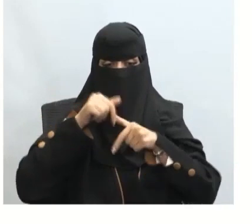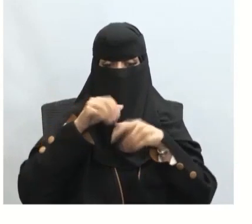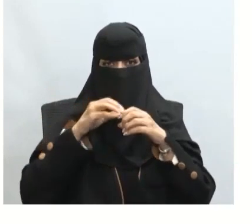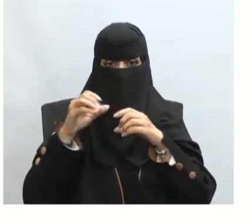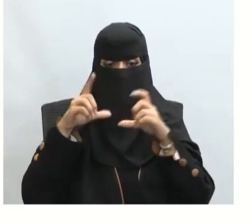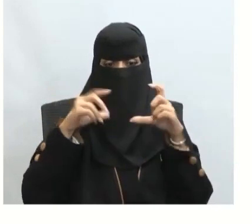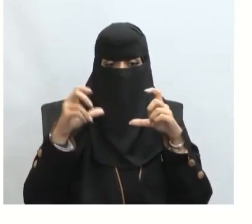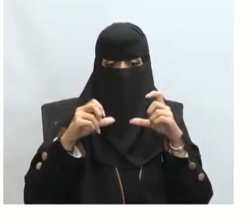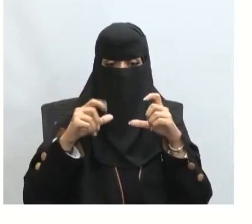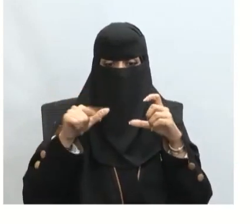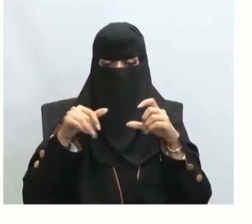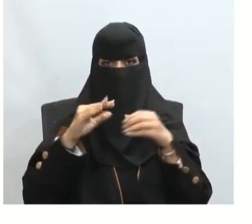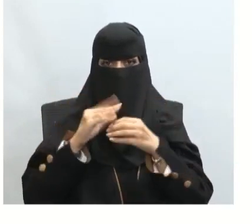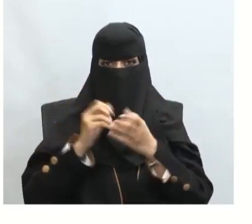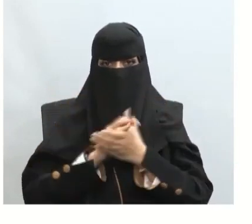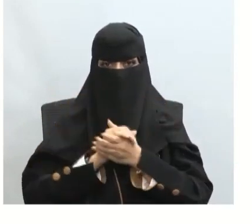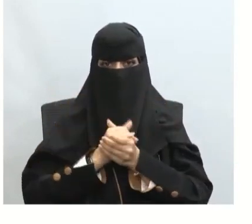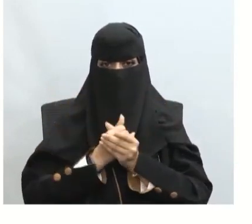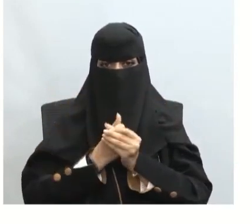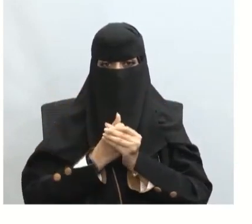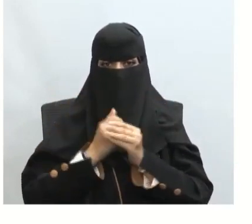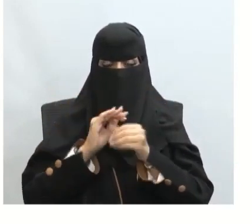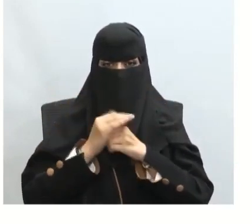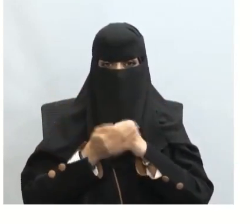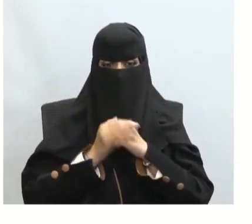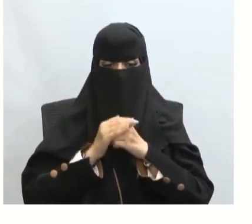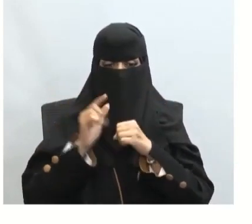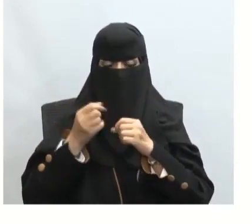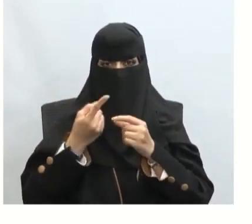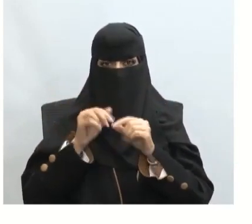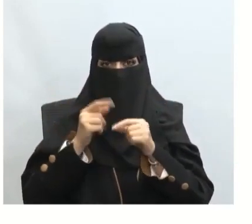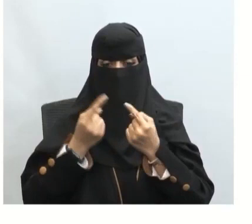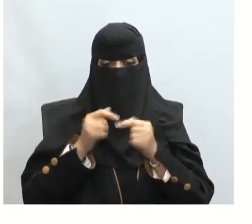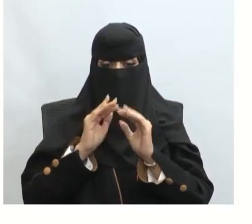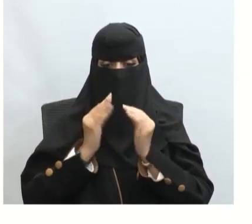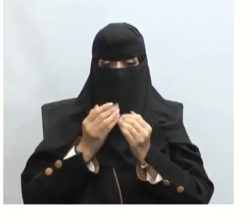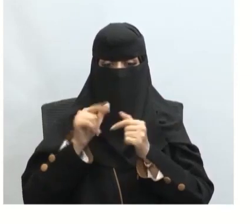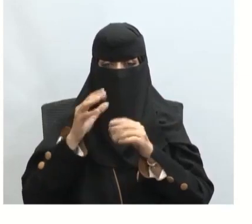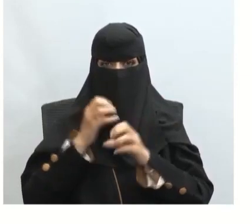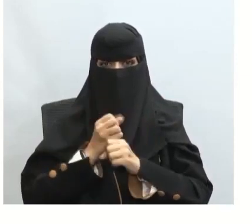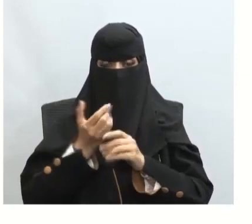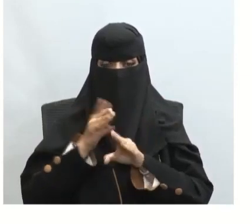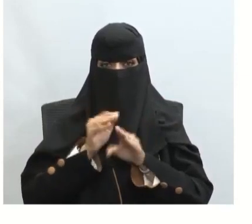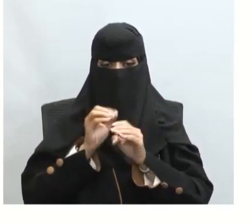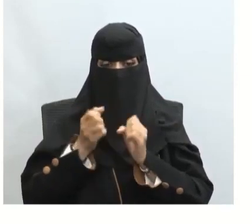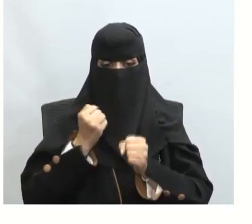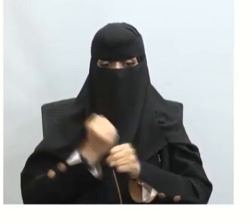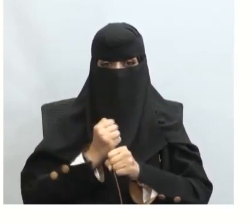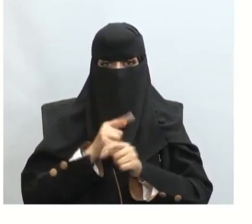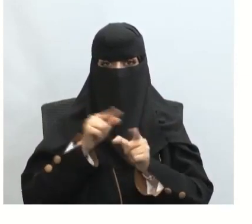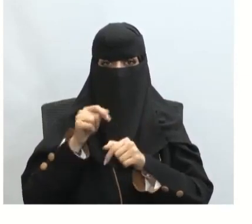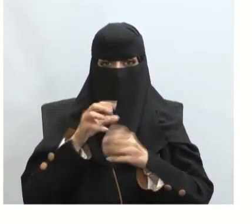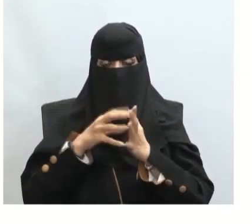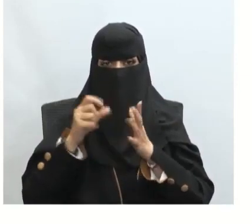البلاستيك في رغوه التغليف والعزل واوعيه النباتات حاويات لحفظ الطعام وعمل